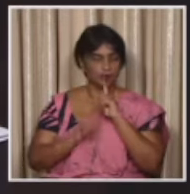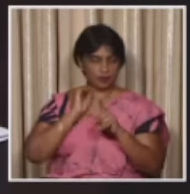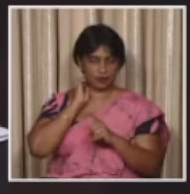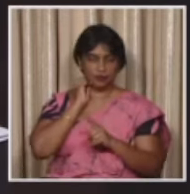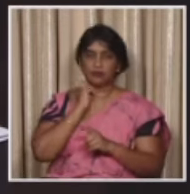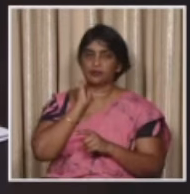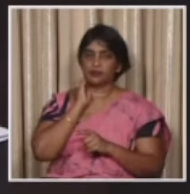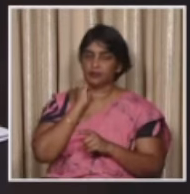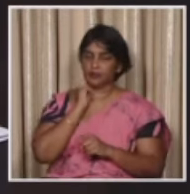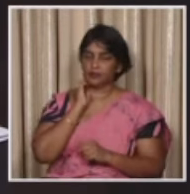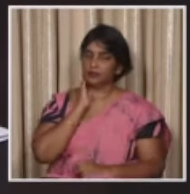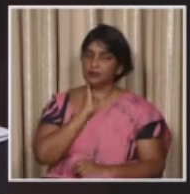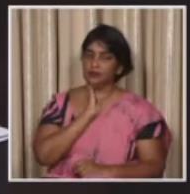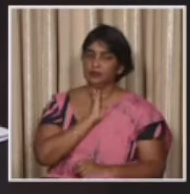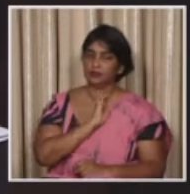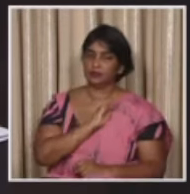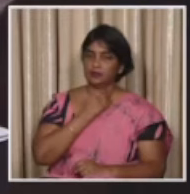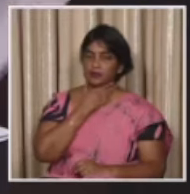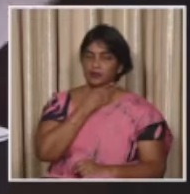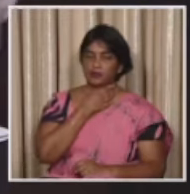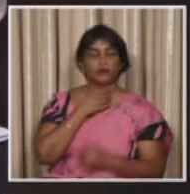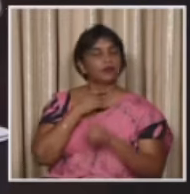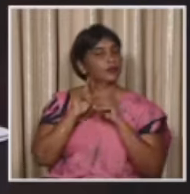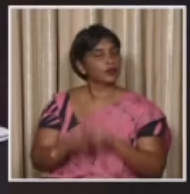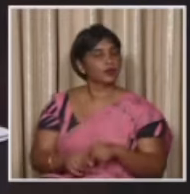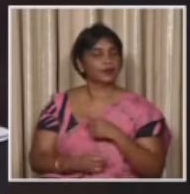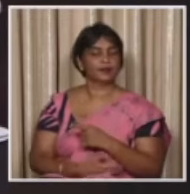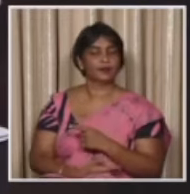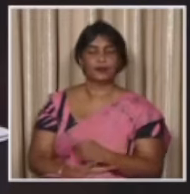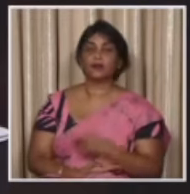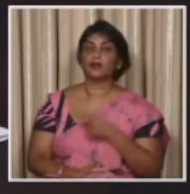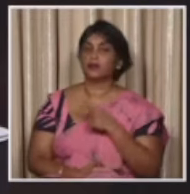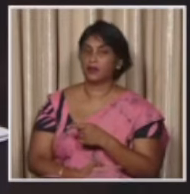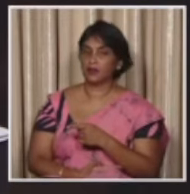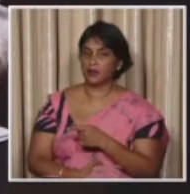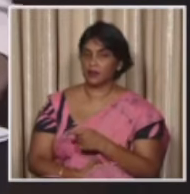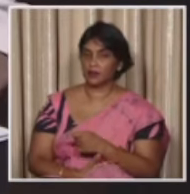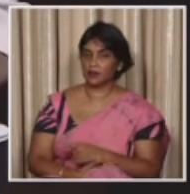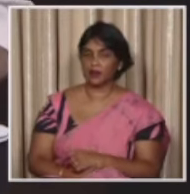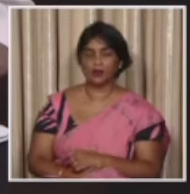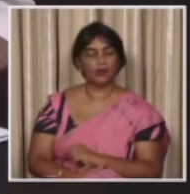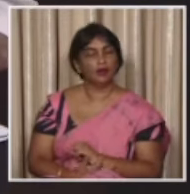කරන්නට ලැස්ති. ඒ වගේම මේ